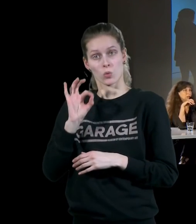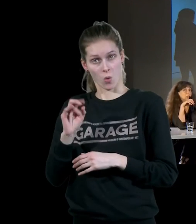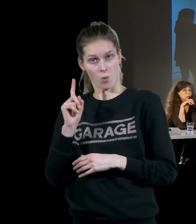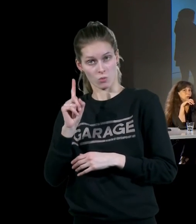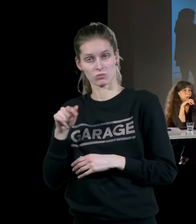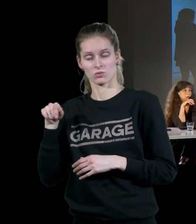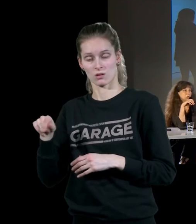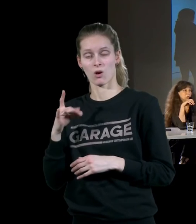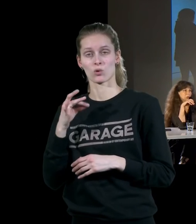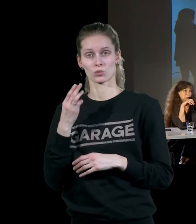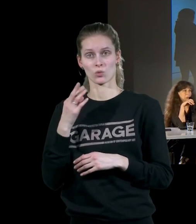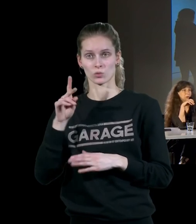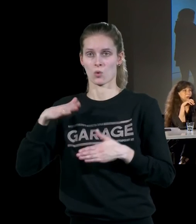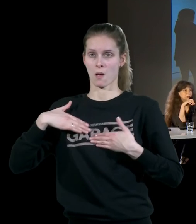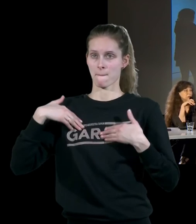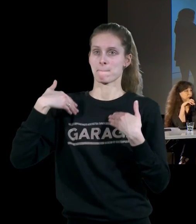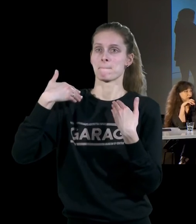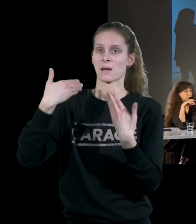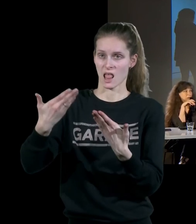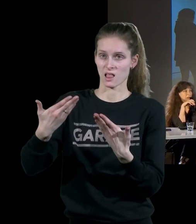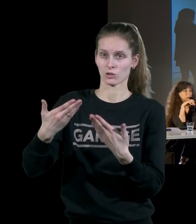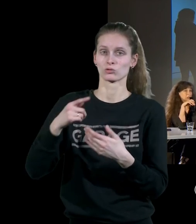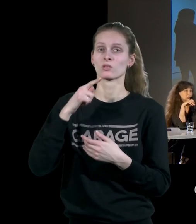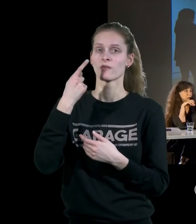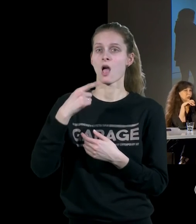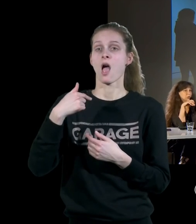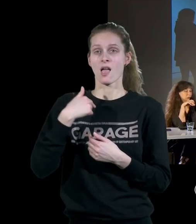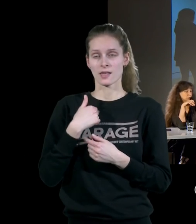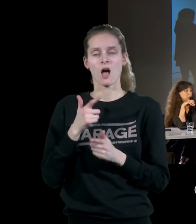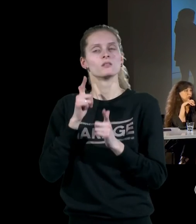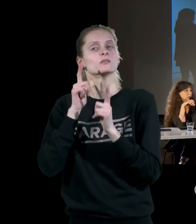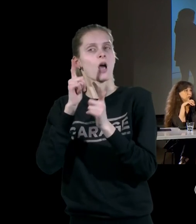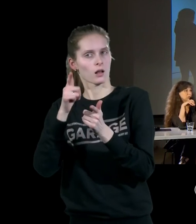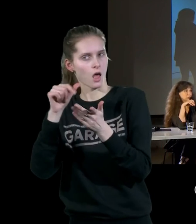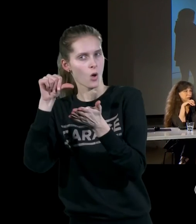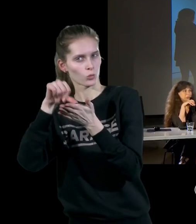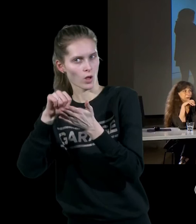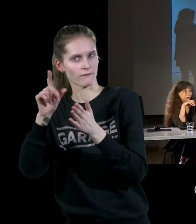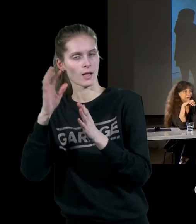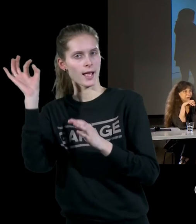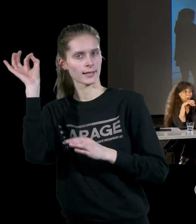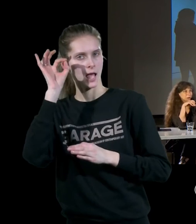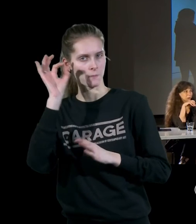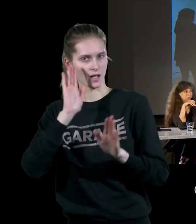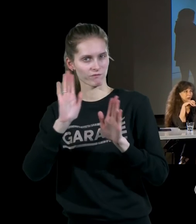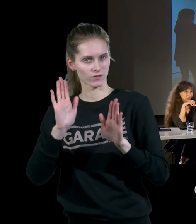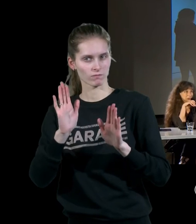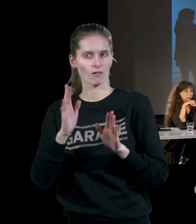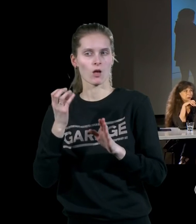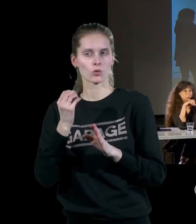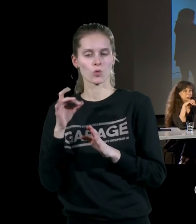хотел, может быть, что он там не против выставиться в Германии, да, это еще для Ротко, как еврея, Германия после войны, это тоже